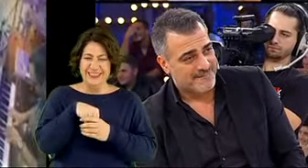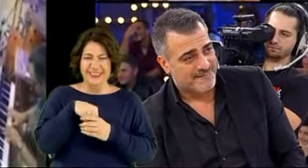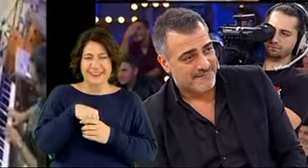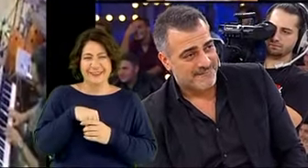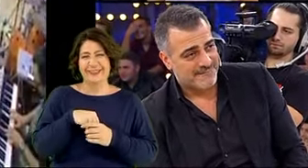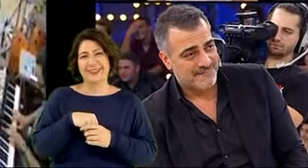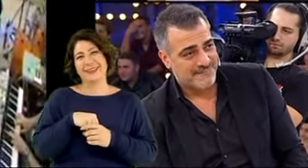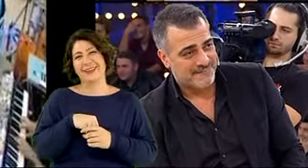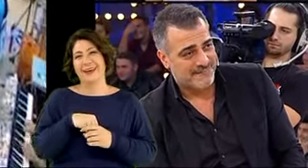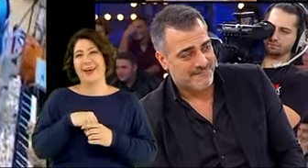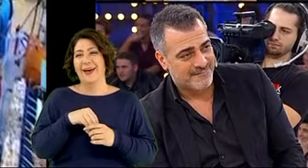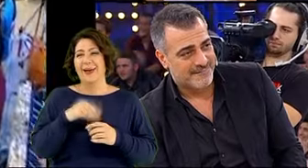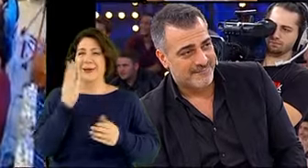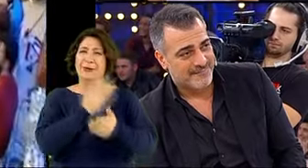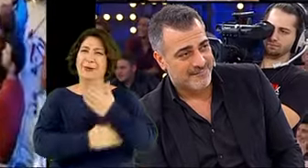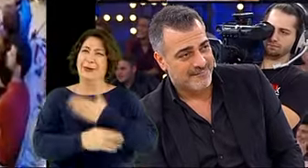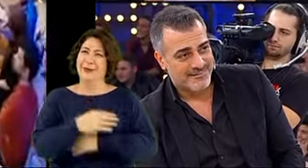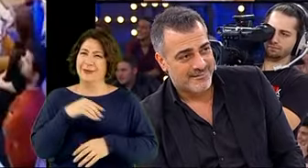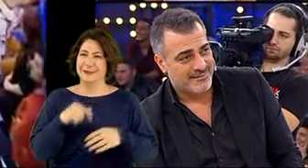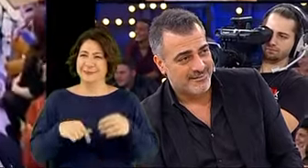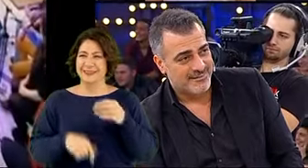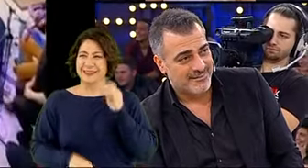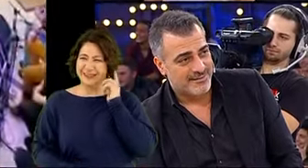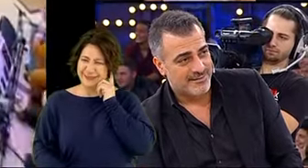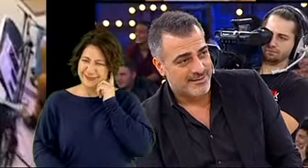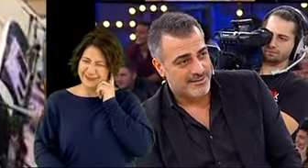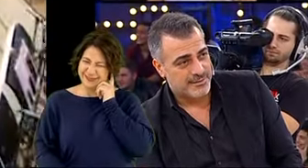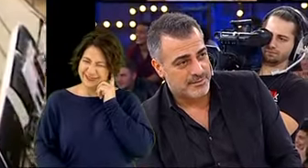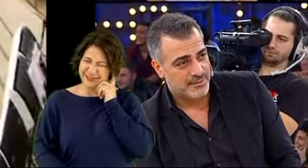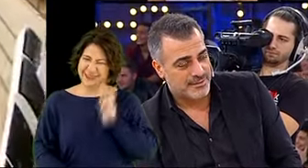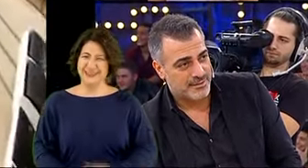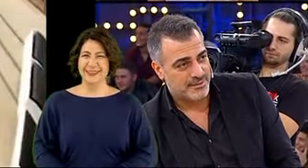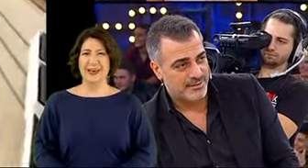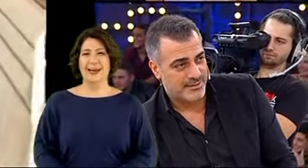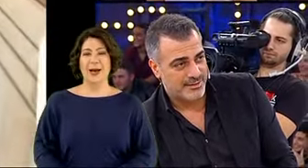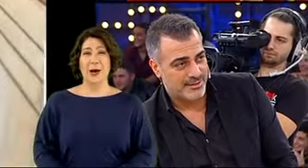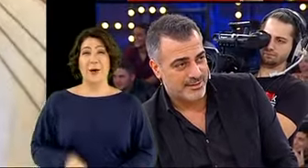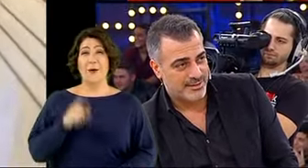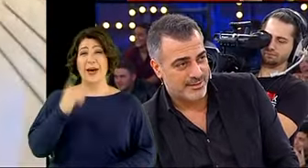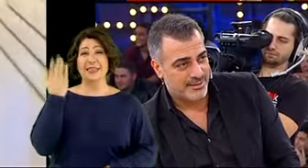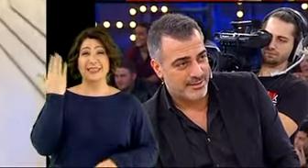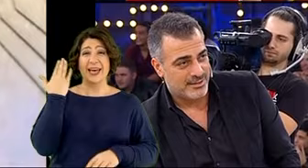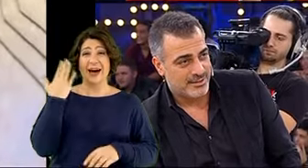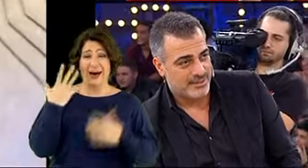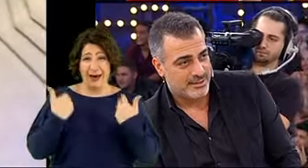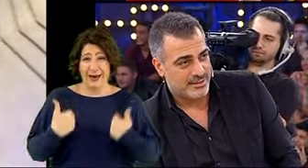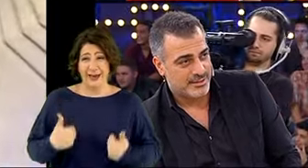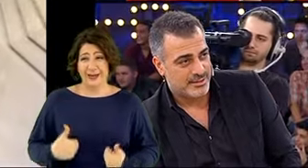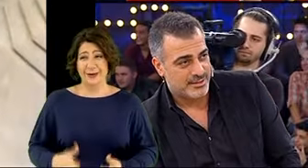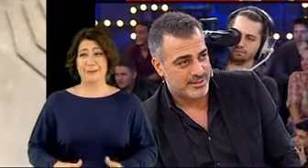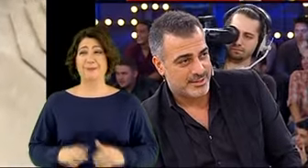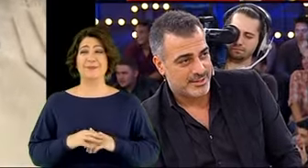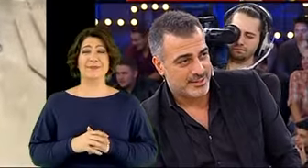ızdırap içinde yorgunum şimdi. O eski